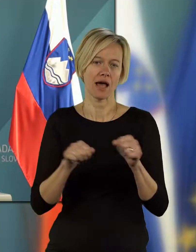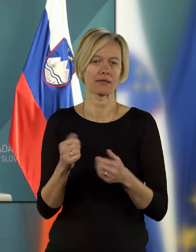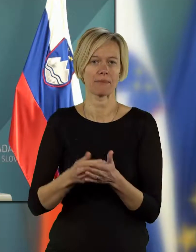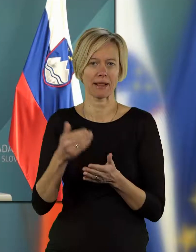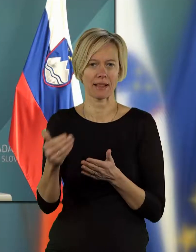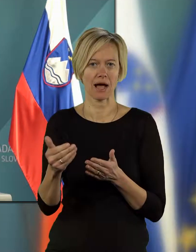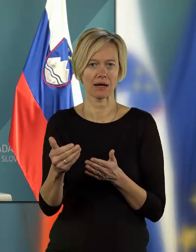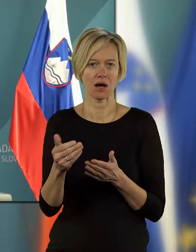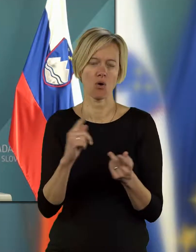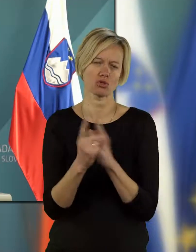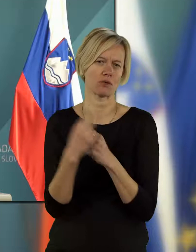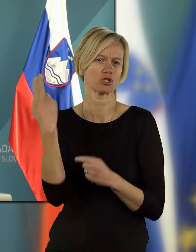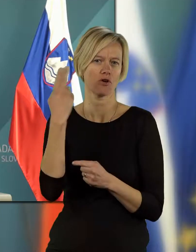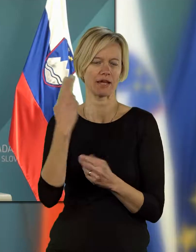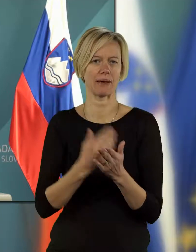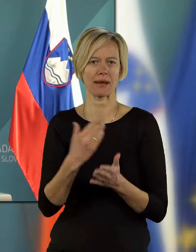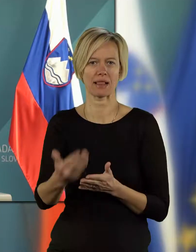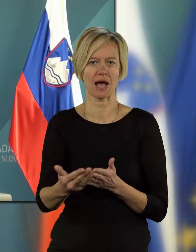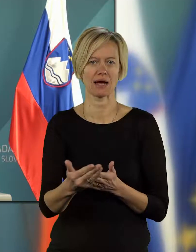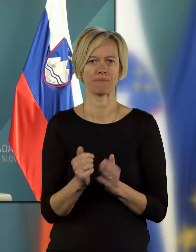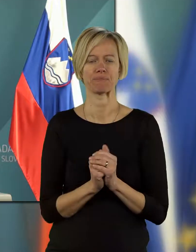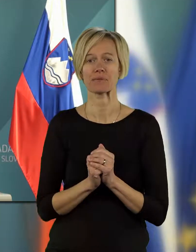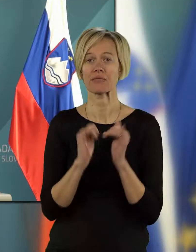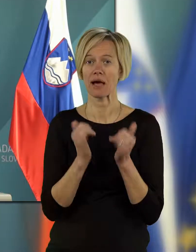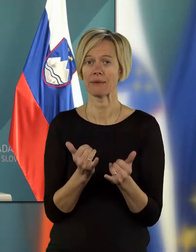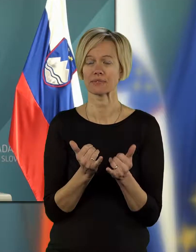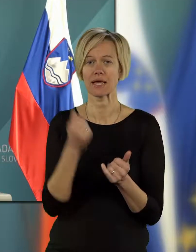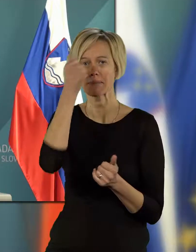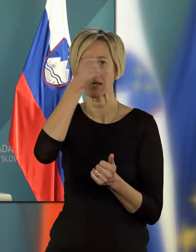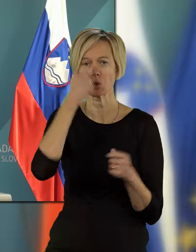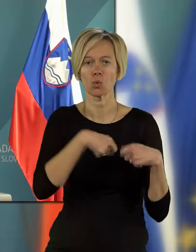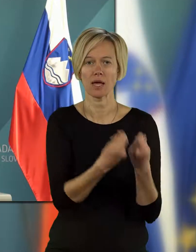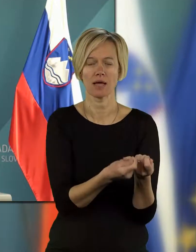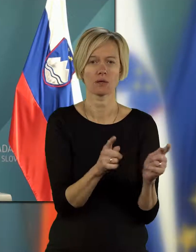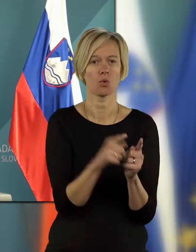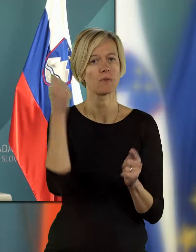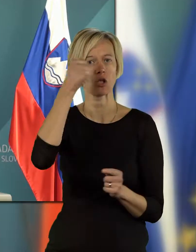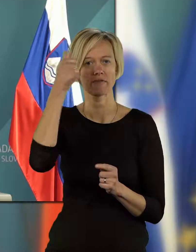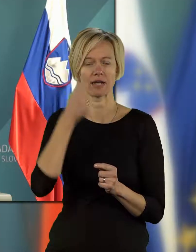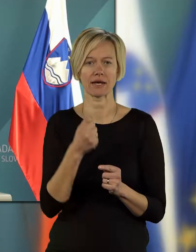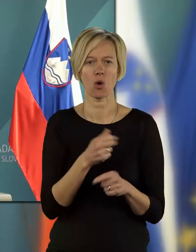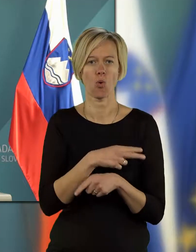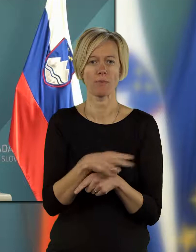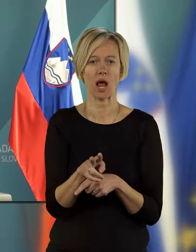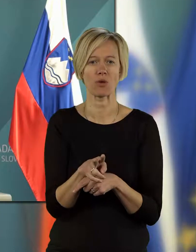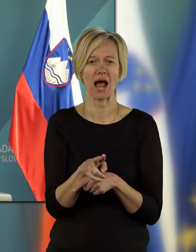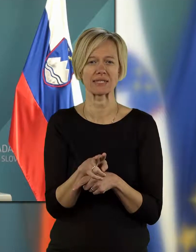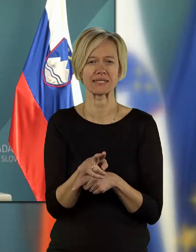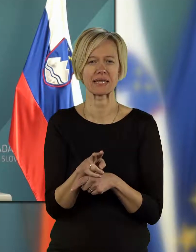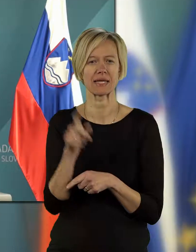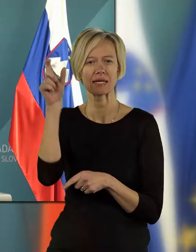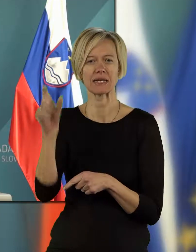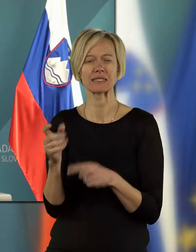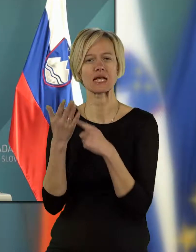vlada predlaga oziroma Slovenija predlaga, da se imenuje tako imenovanega